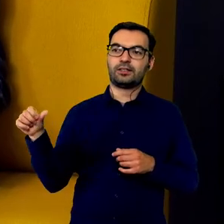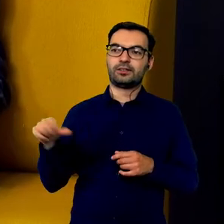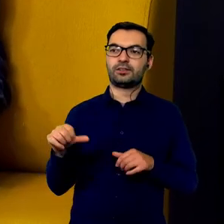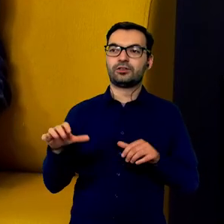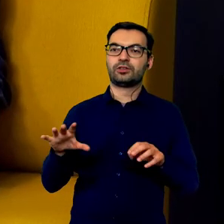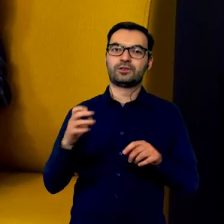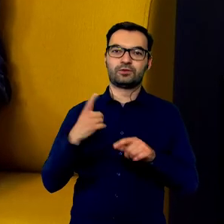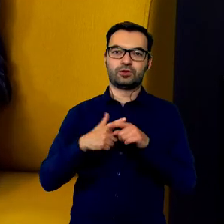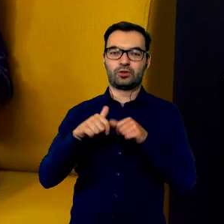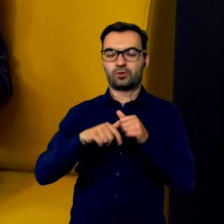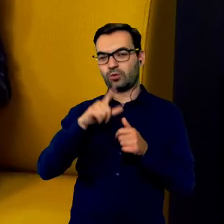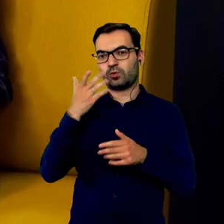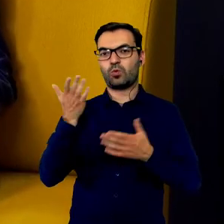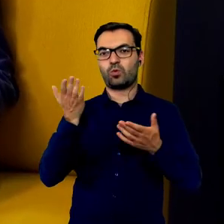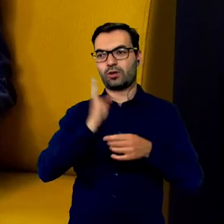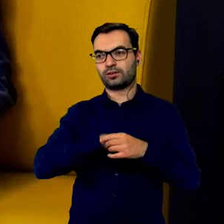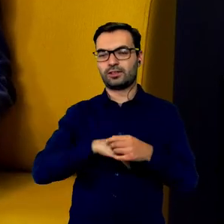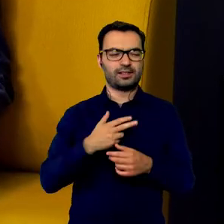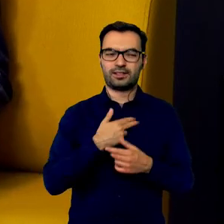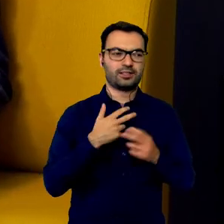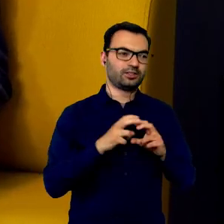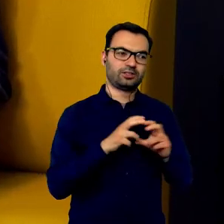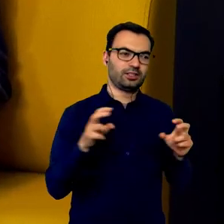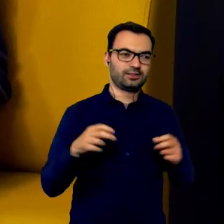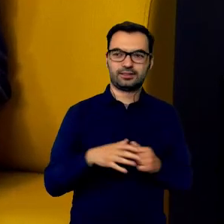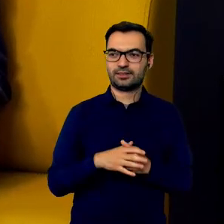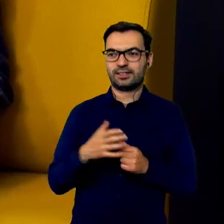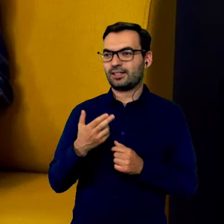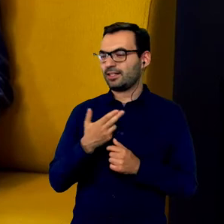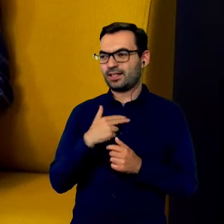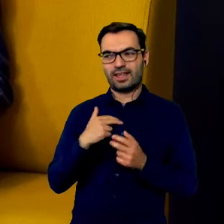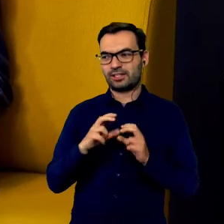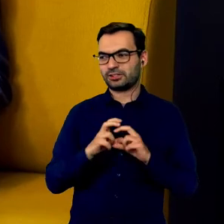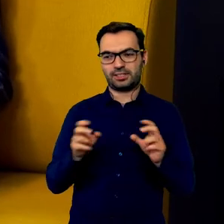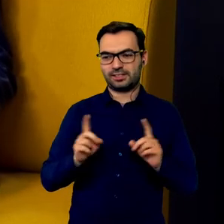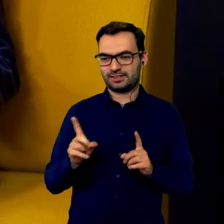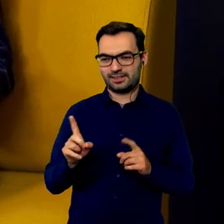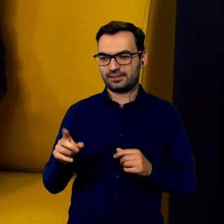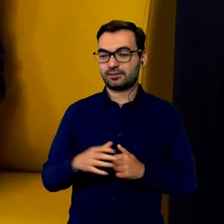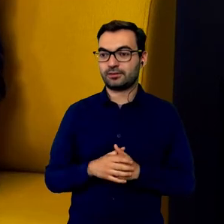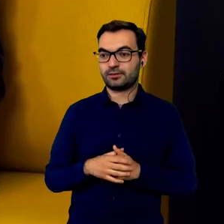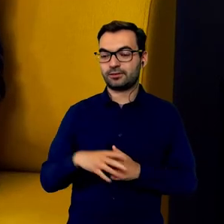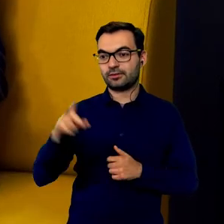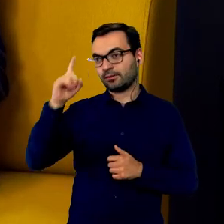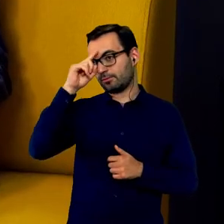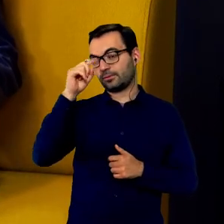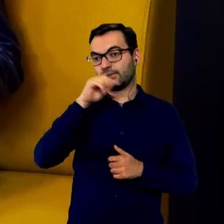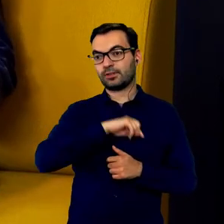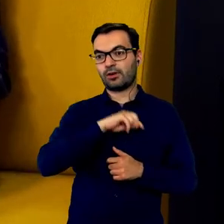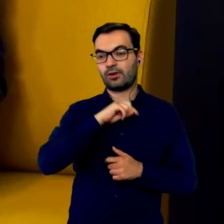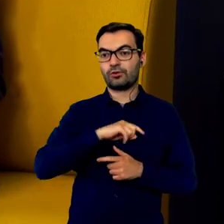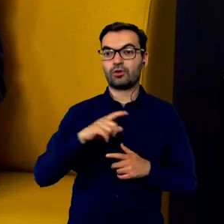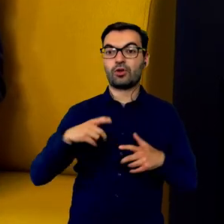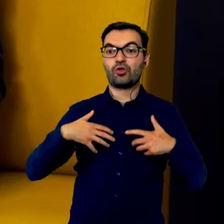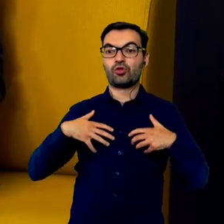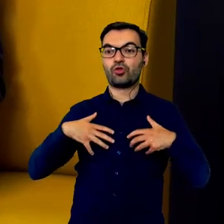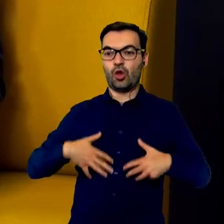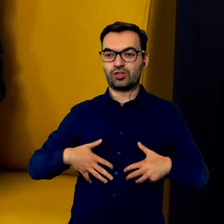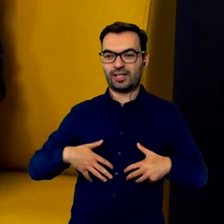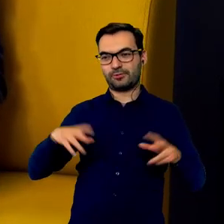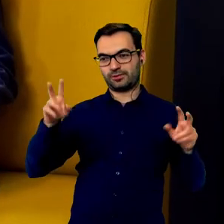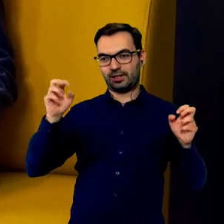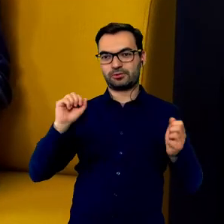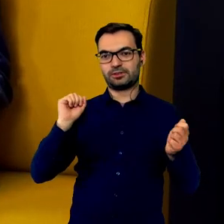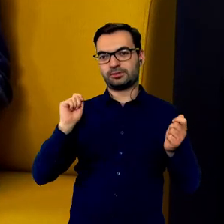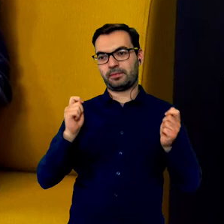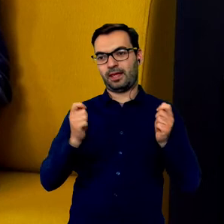XX wieku. Tożsamość. To nie nasze czasy, tak? To nie są nasze czasy. W ogóle w psychologii pojęcie tożsamości się